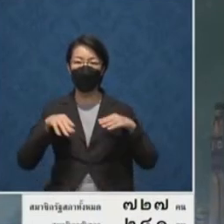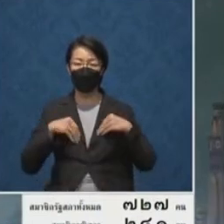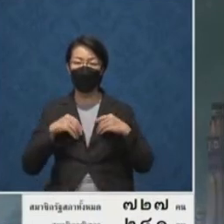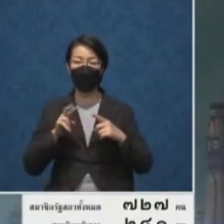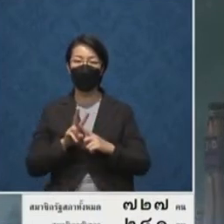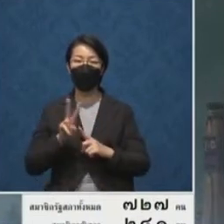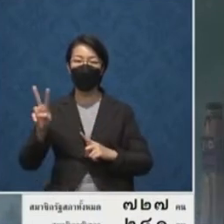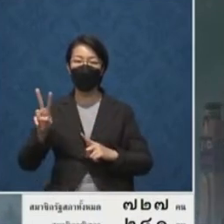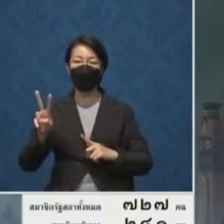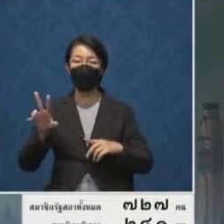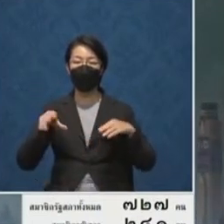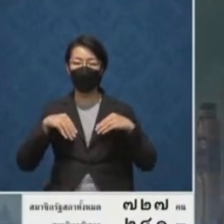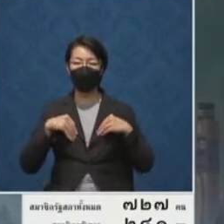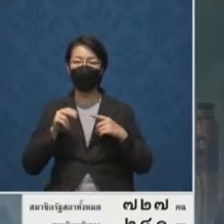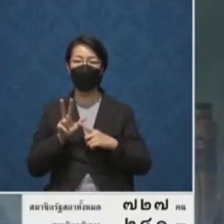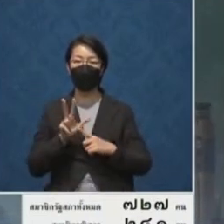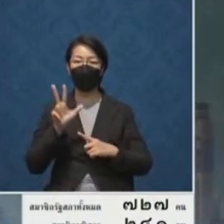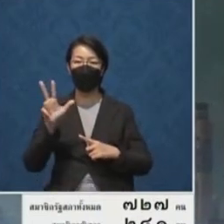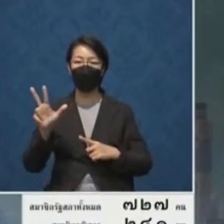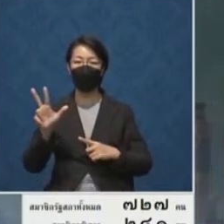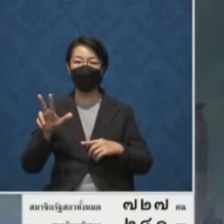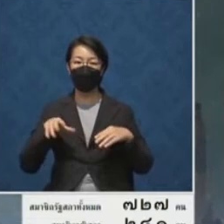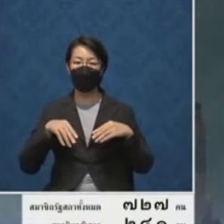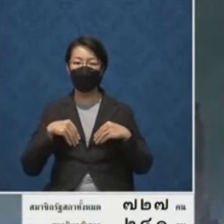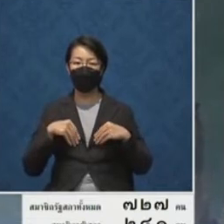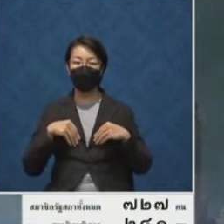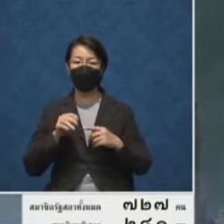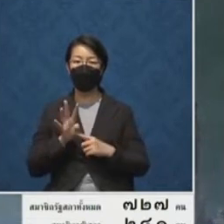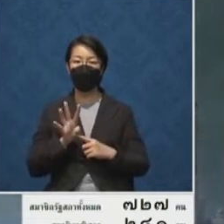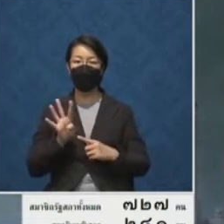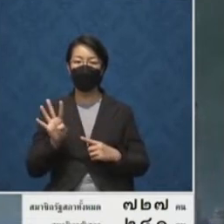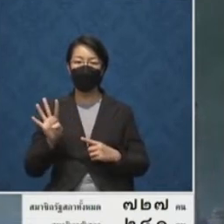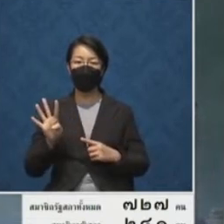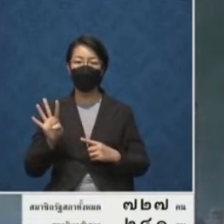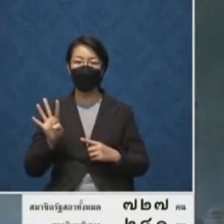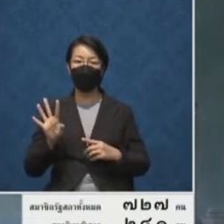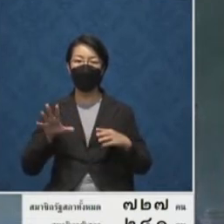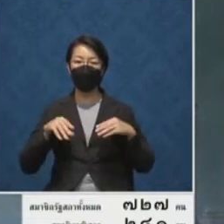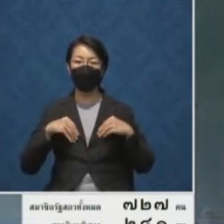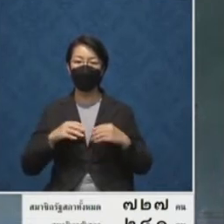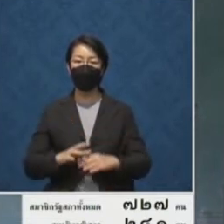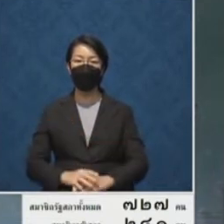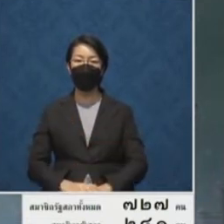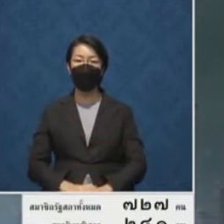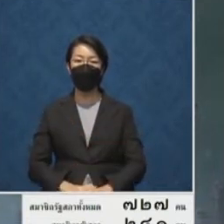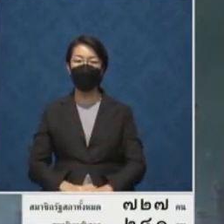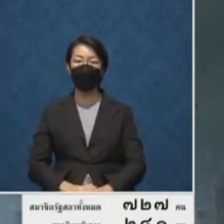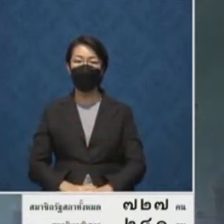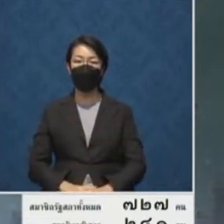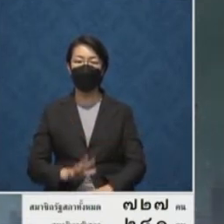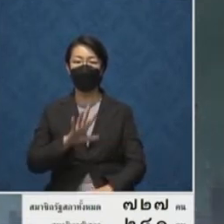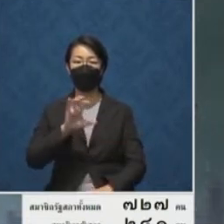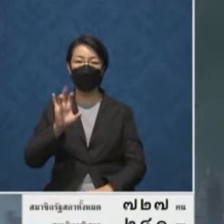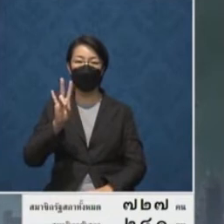1รับหลักการ2รับหลักการ3รับหลักการ4รับหลักการครับ